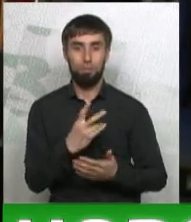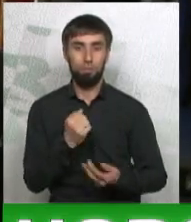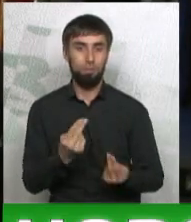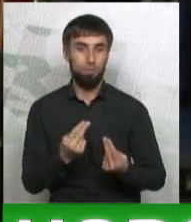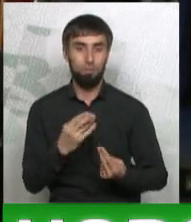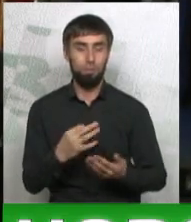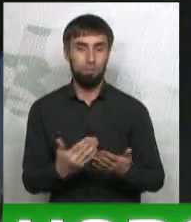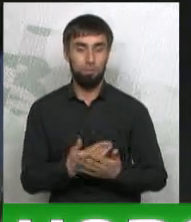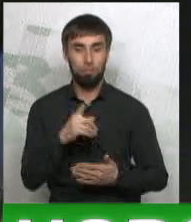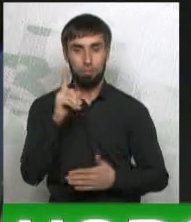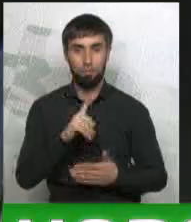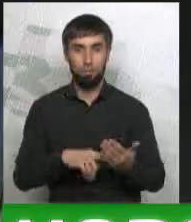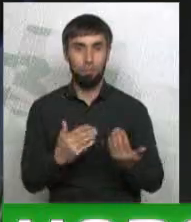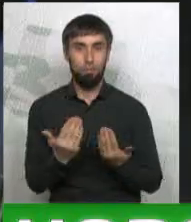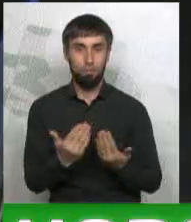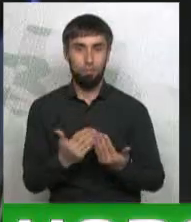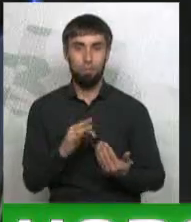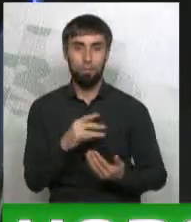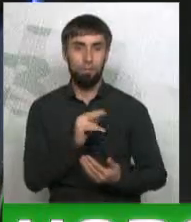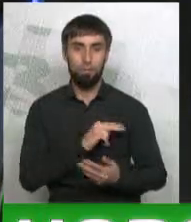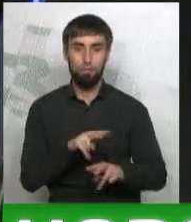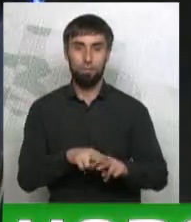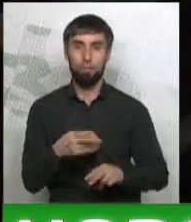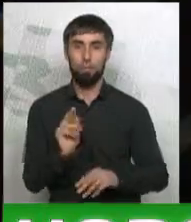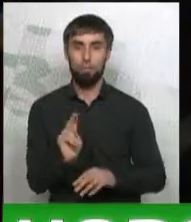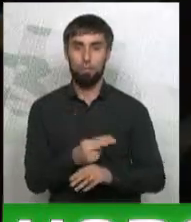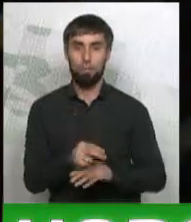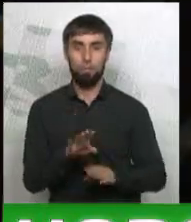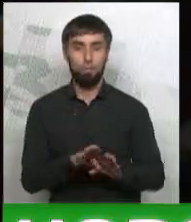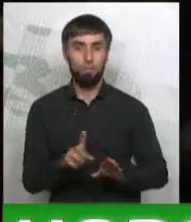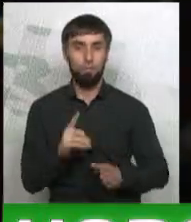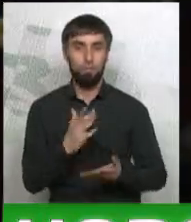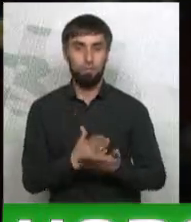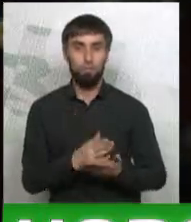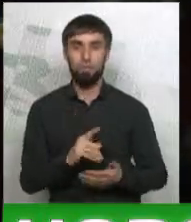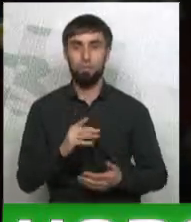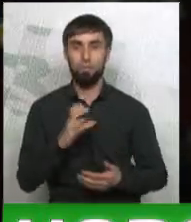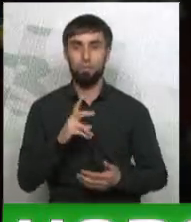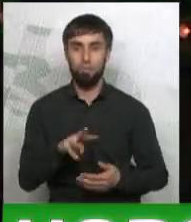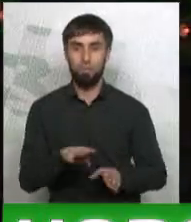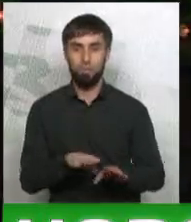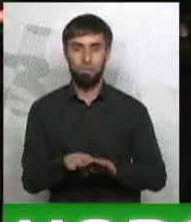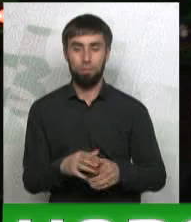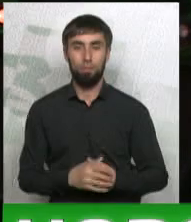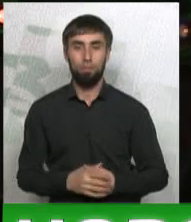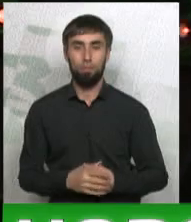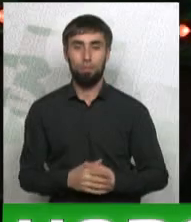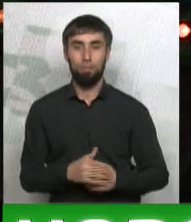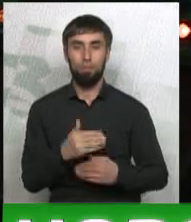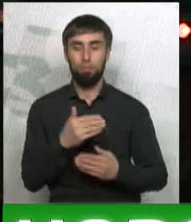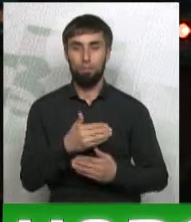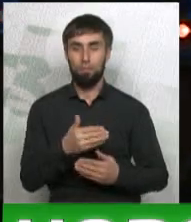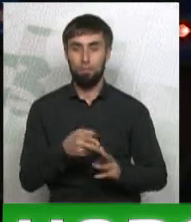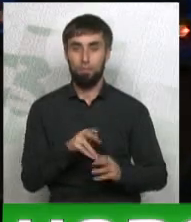играется по-новому, признаются артисты. Они работали здесь до ремонта, так что есть с чем сравнить. Вы представить себе